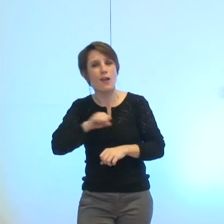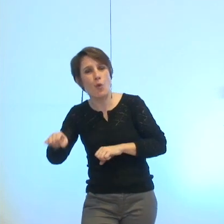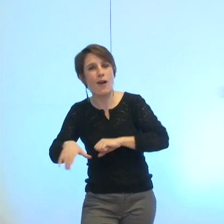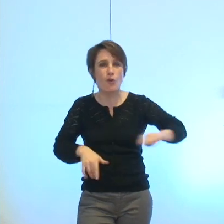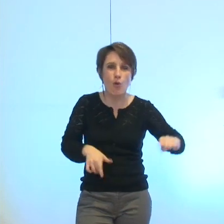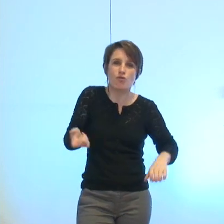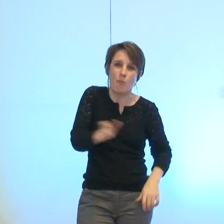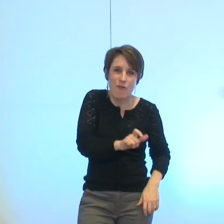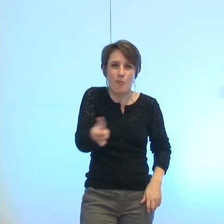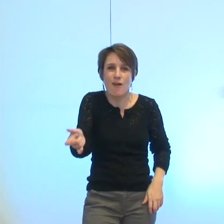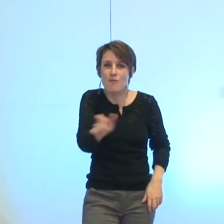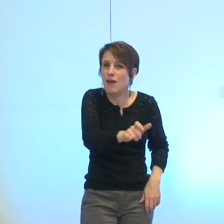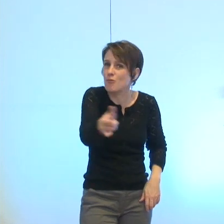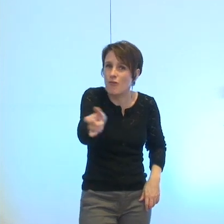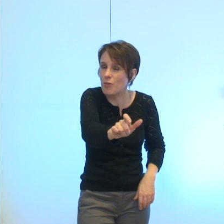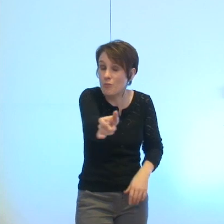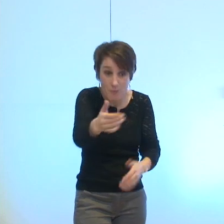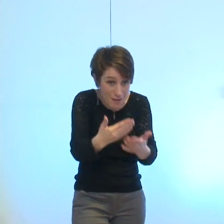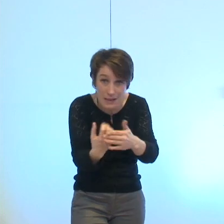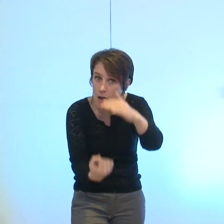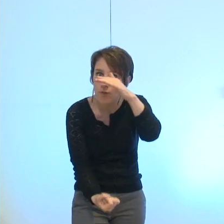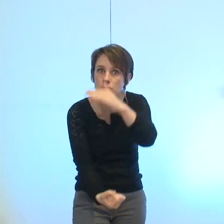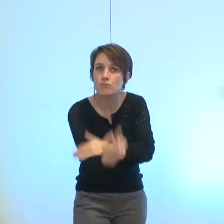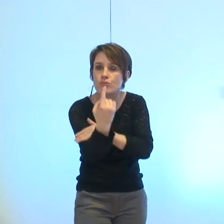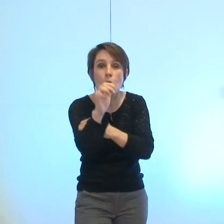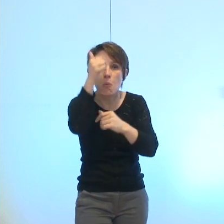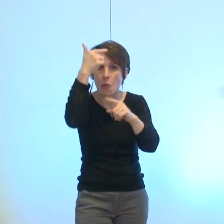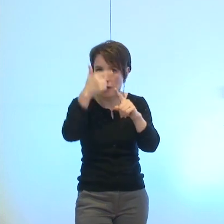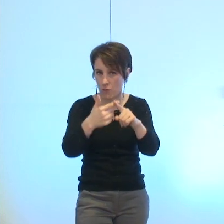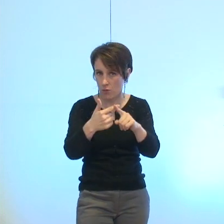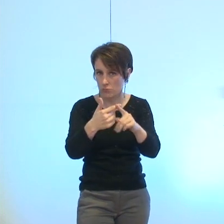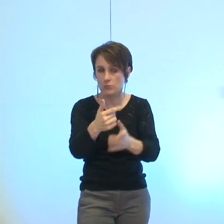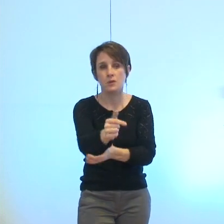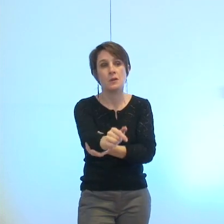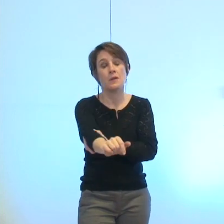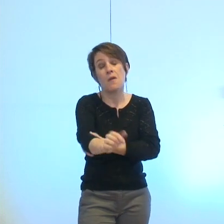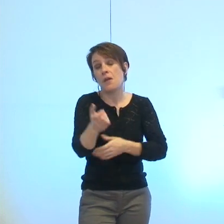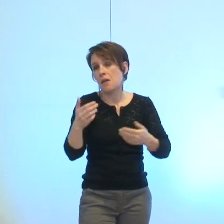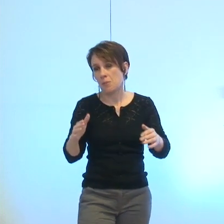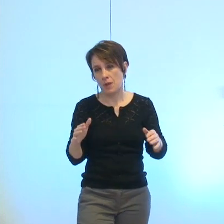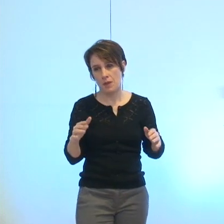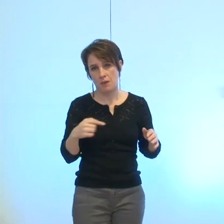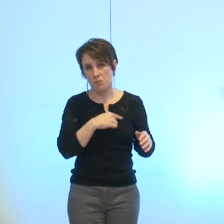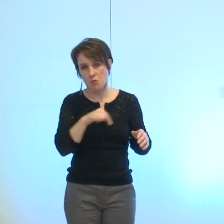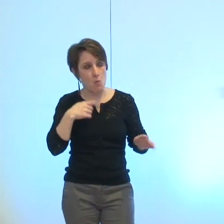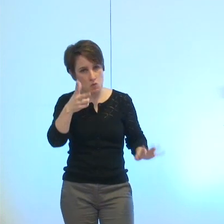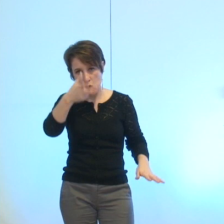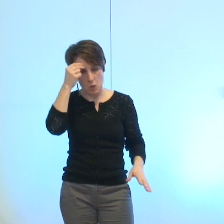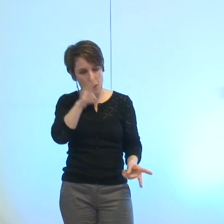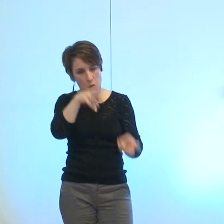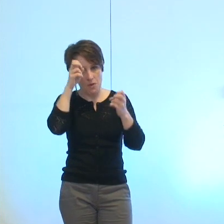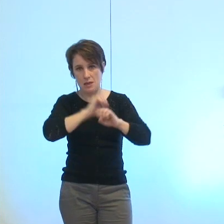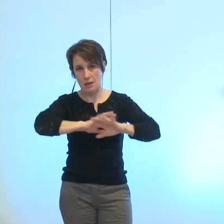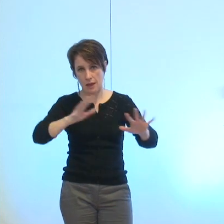aussi chacun l'a bien compris un message à destination des 3000 agents de